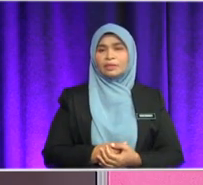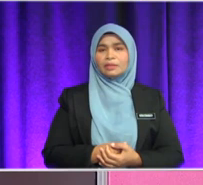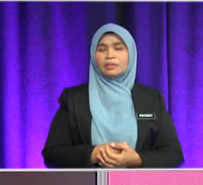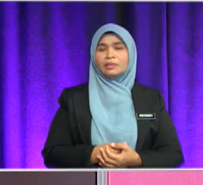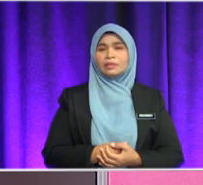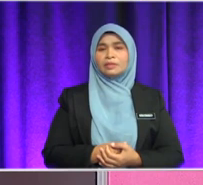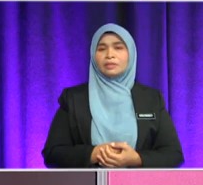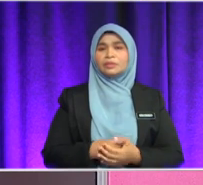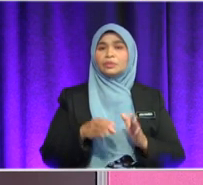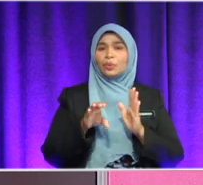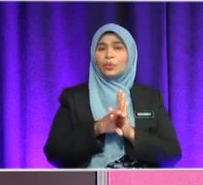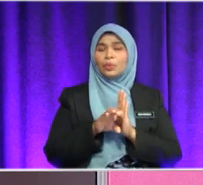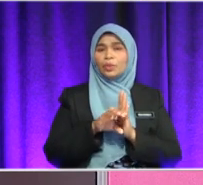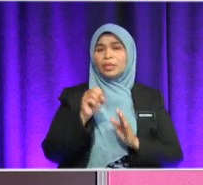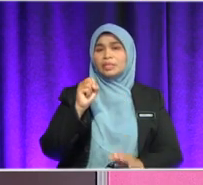supaya